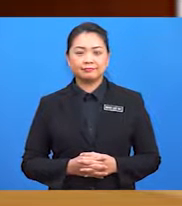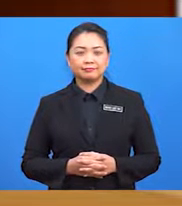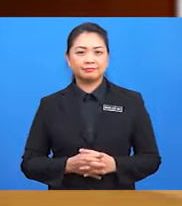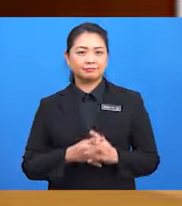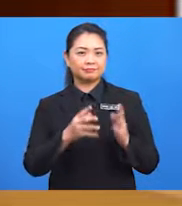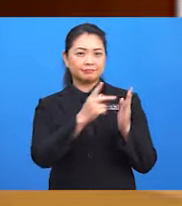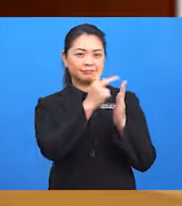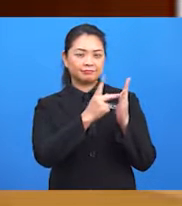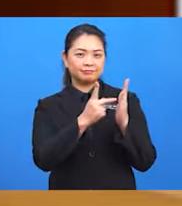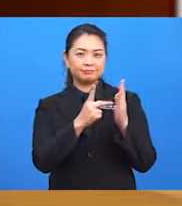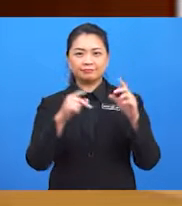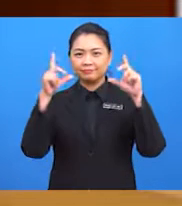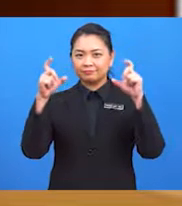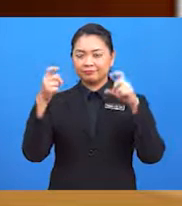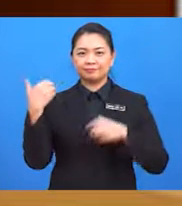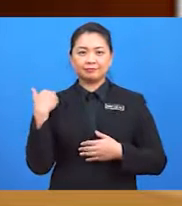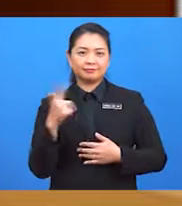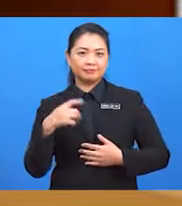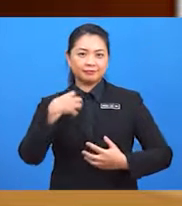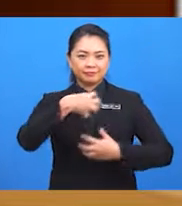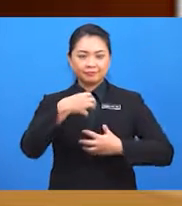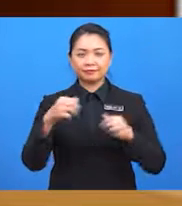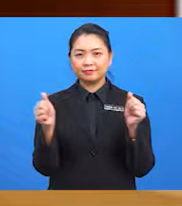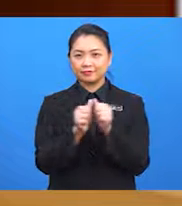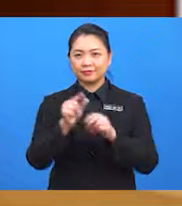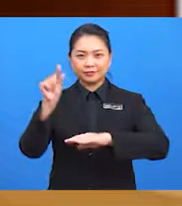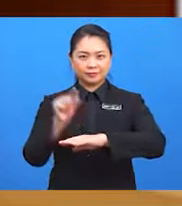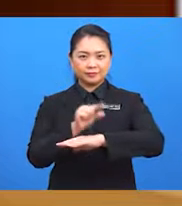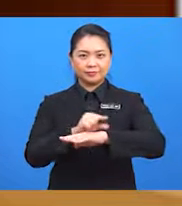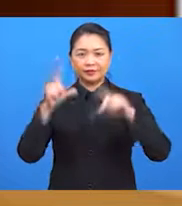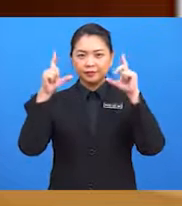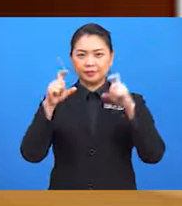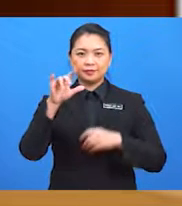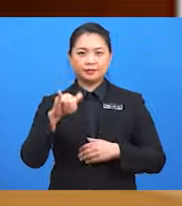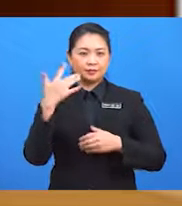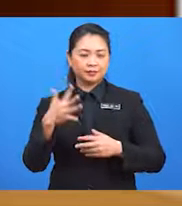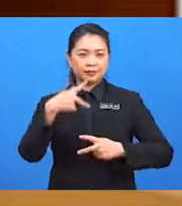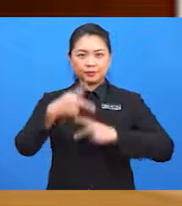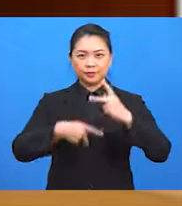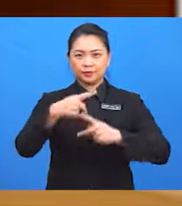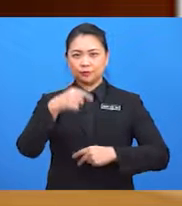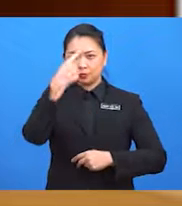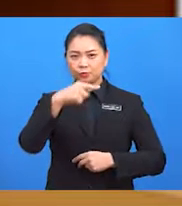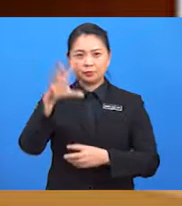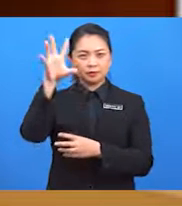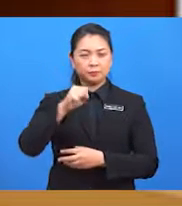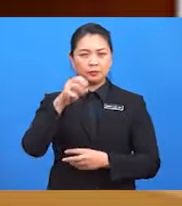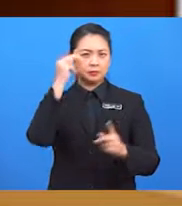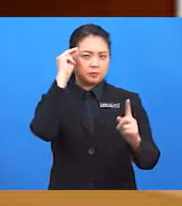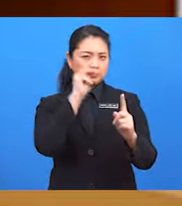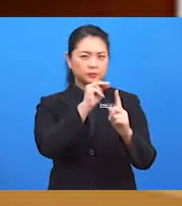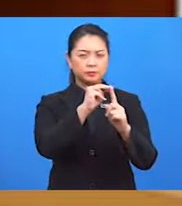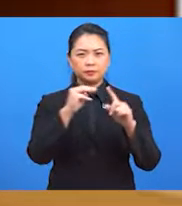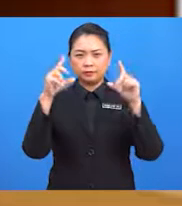Gaya kreatif dalam fotografi adalah seronok dengan menggunakan kamera yang telah diproses untuk mencapai matlamat